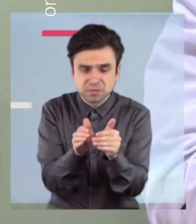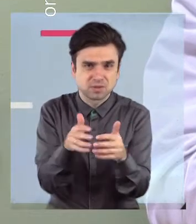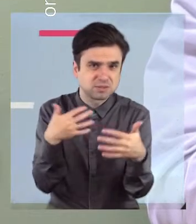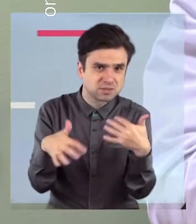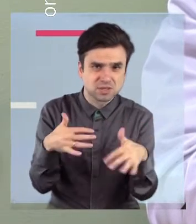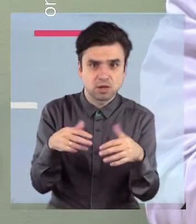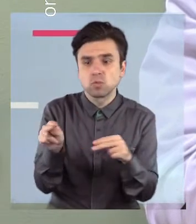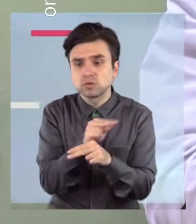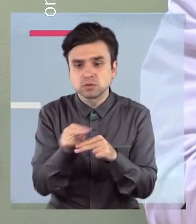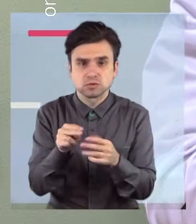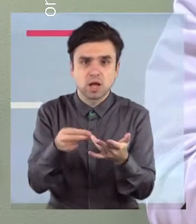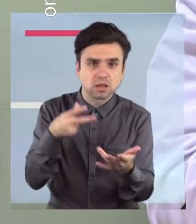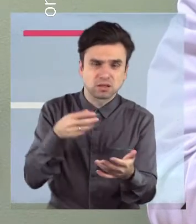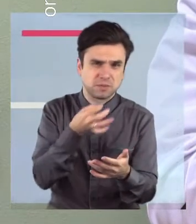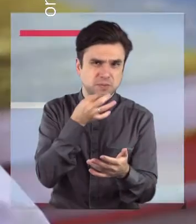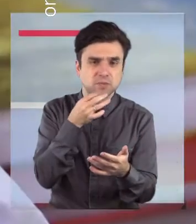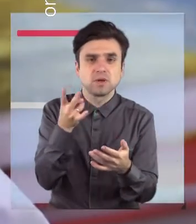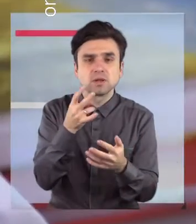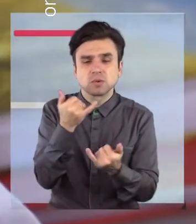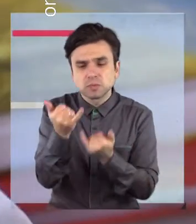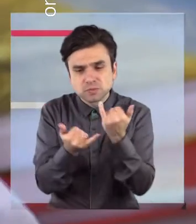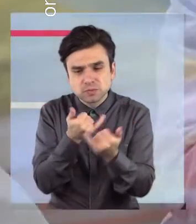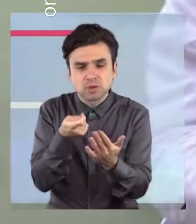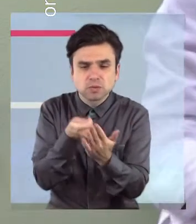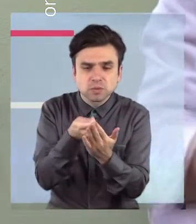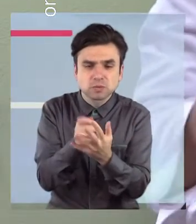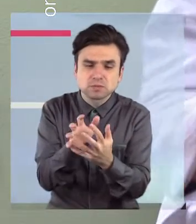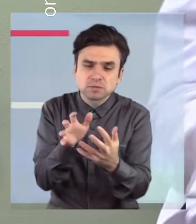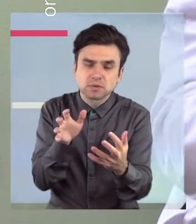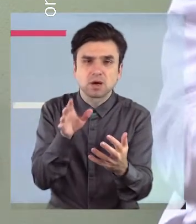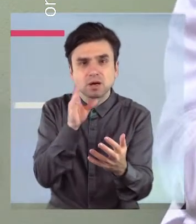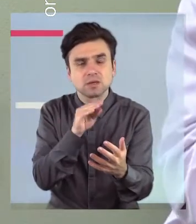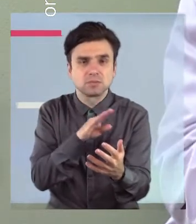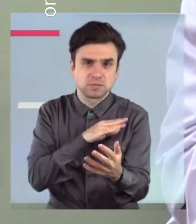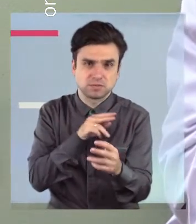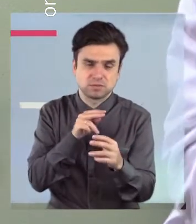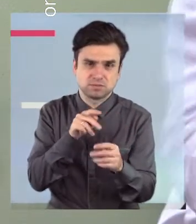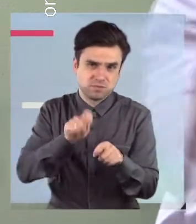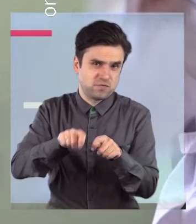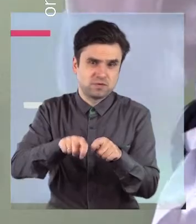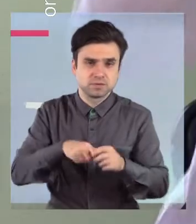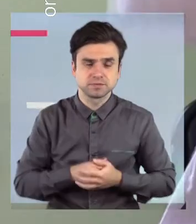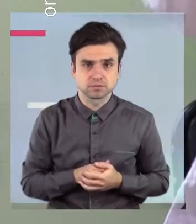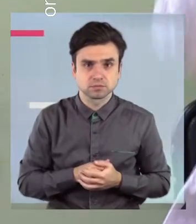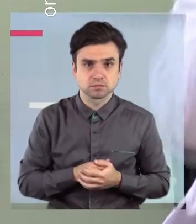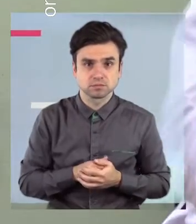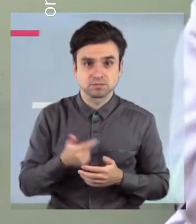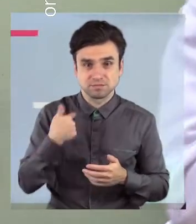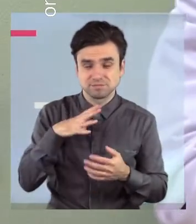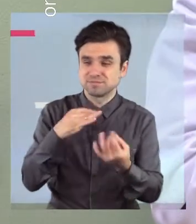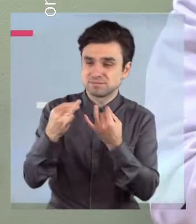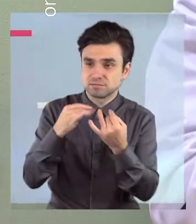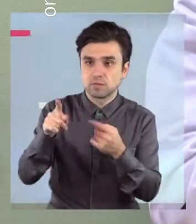обробки, місце лічення, плюс питання і уход. В ответ она, эта девушка, достала баллончик и мне газом в